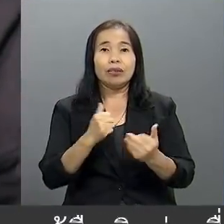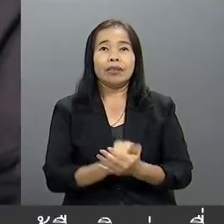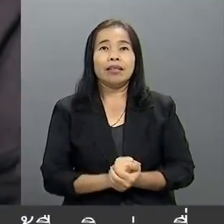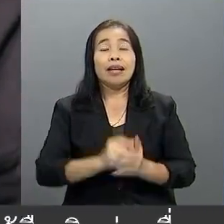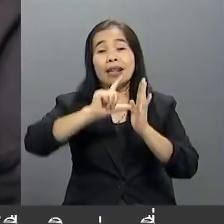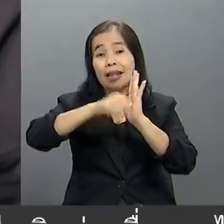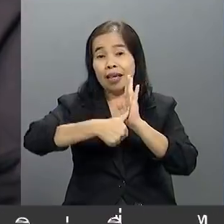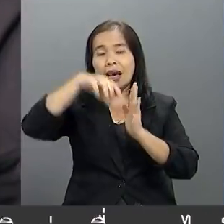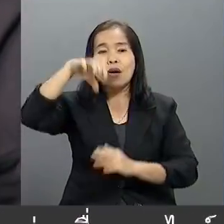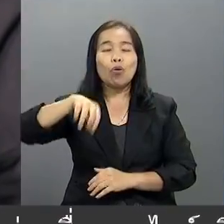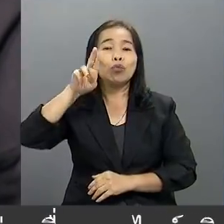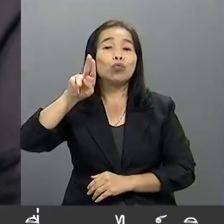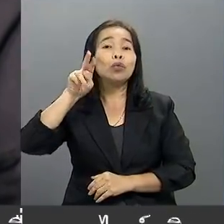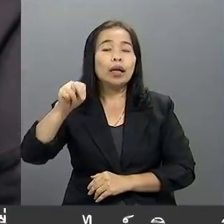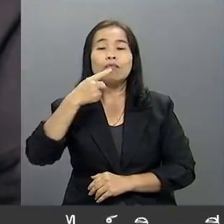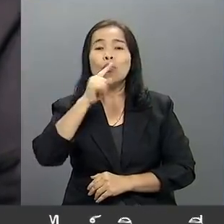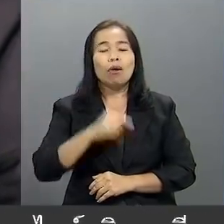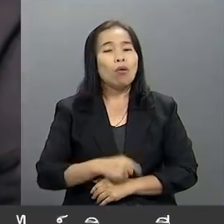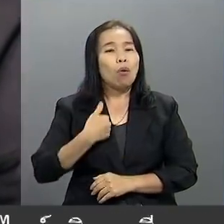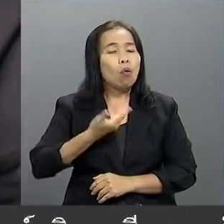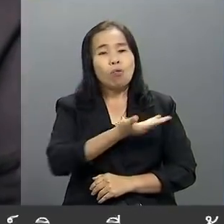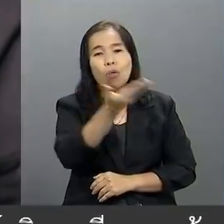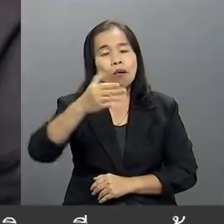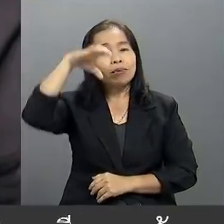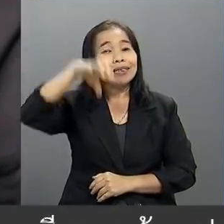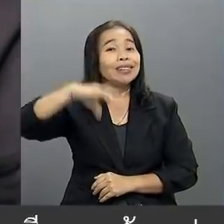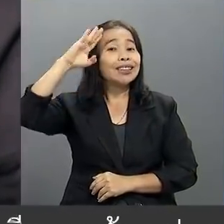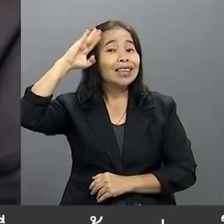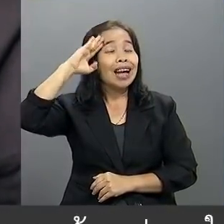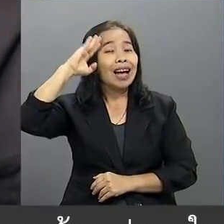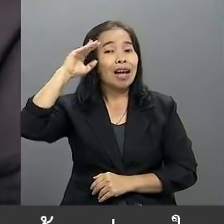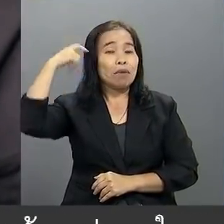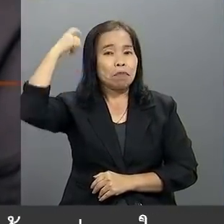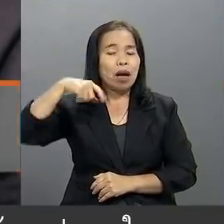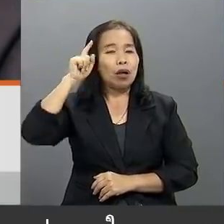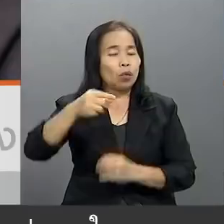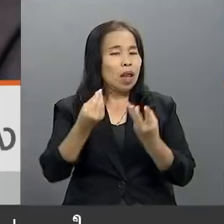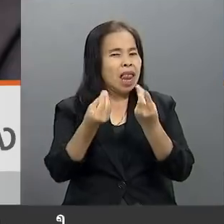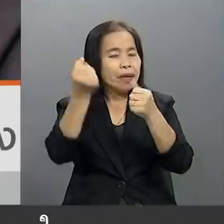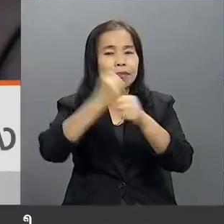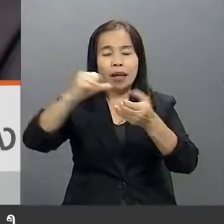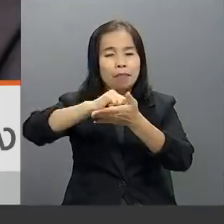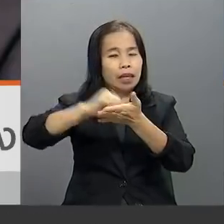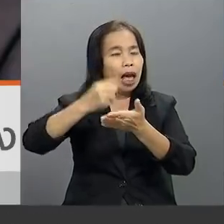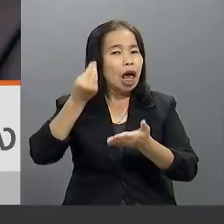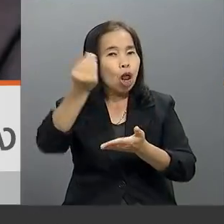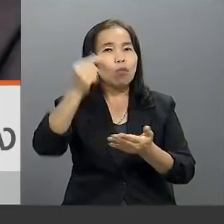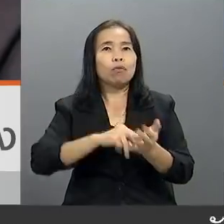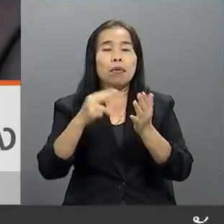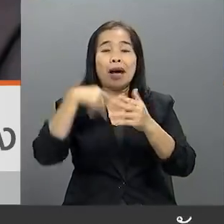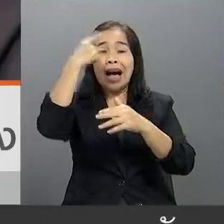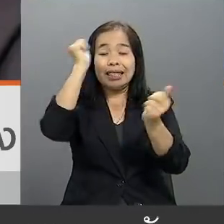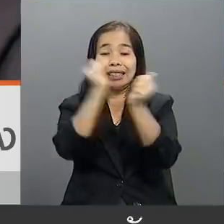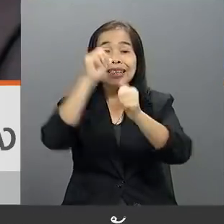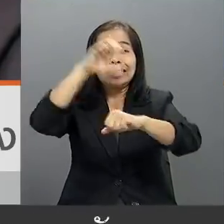องค์การสหประชาชาติเรียกร้องให้กองทัพเรียนมาเร่งฟื้นฟูประชาธิปไตยซอยตัวผู้ที่ถูกจับกุมทั้งหมดและจำเป็น